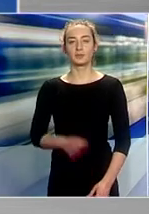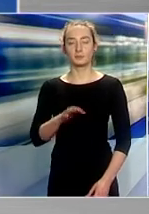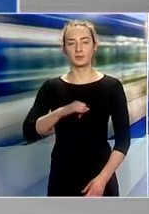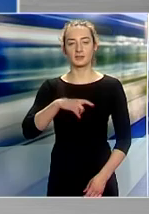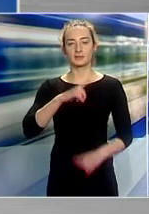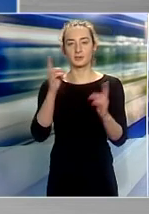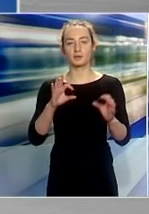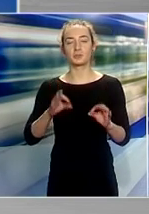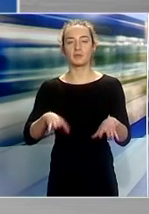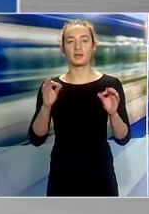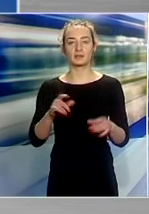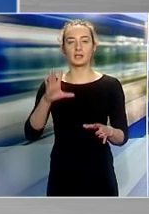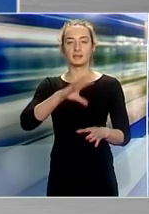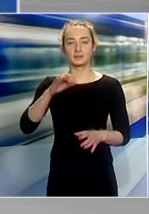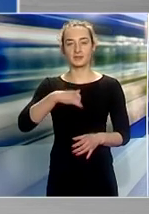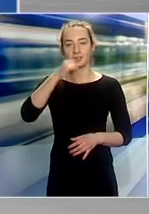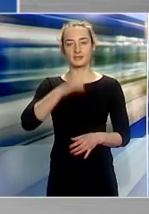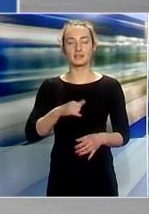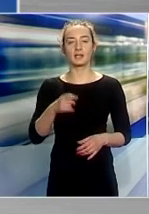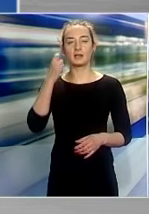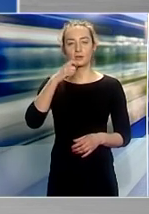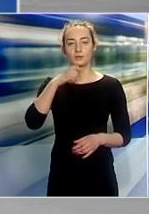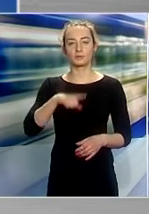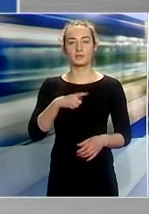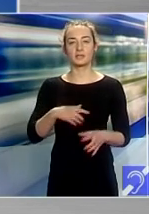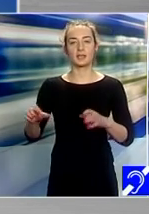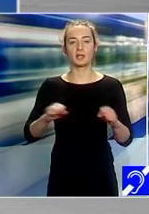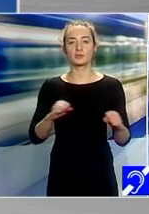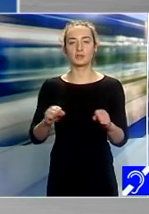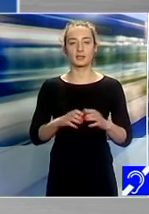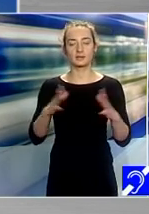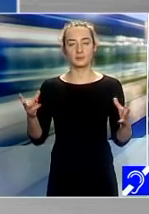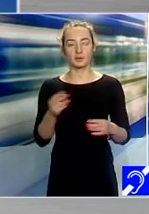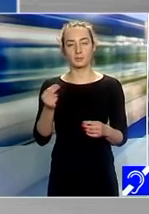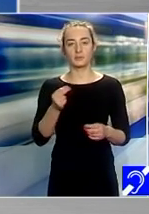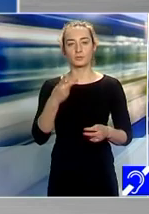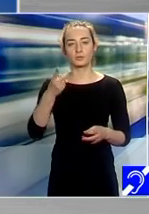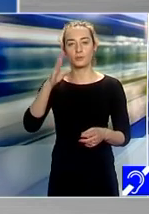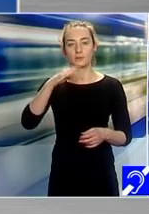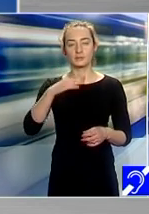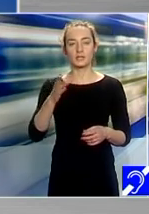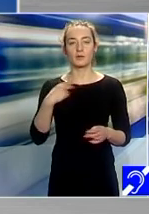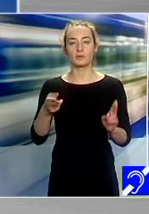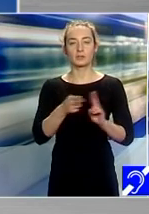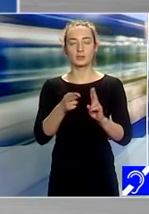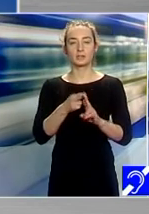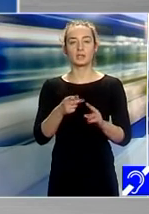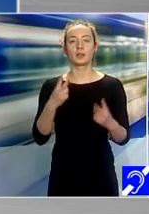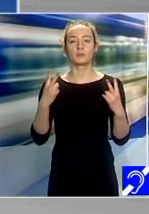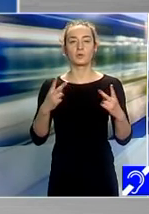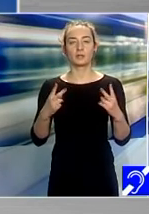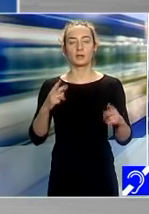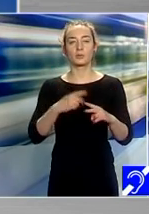Bună ziua și bun găsit la Transilvania la zi. La Cluj este agitație mare, deoarece timp de două zile au loc întâlniri importante